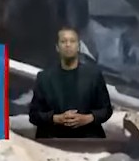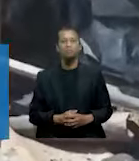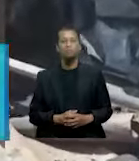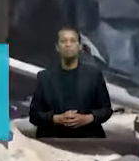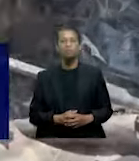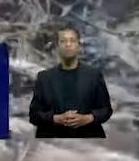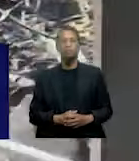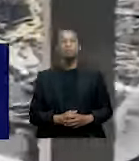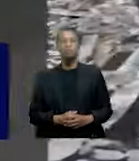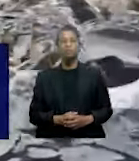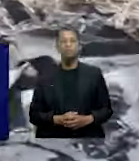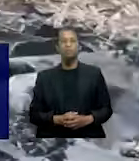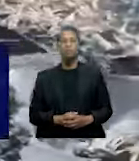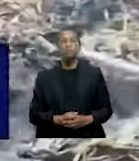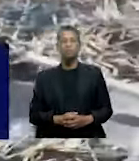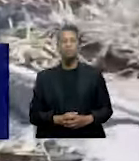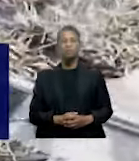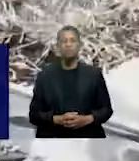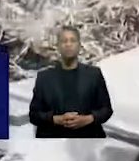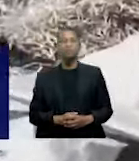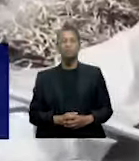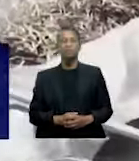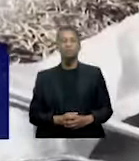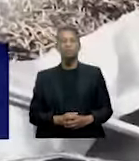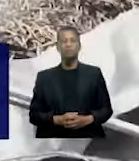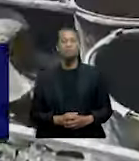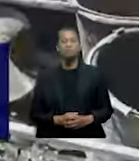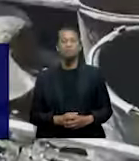Dari Gunung Kidul, Yogyakarta, Kismaya Wibowo, iNews melaporkan.